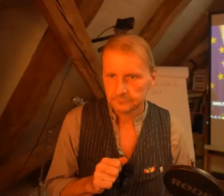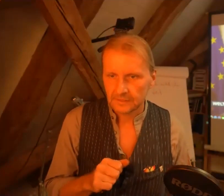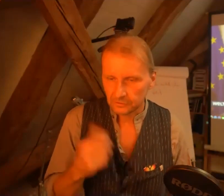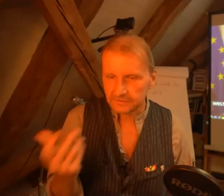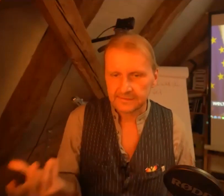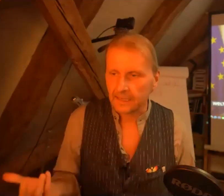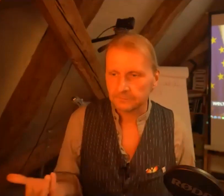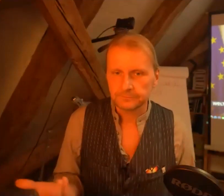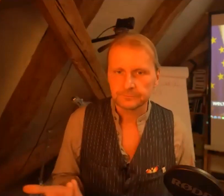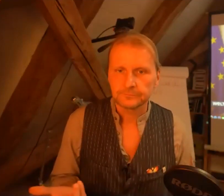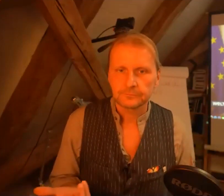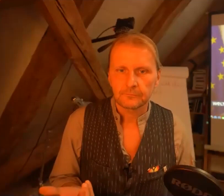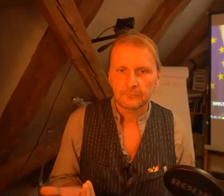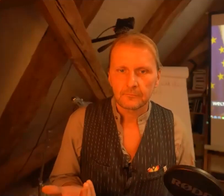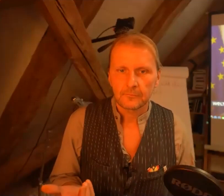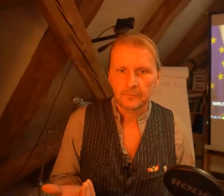Ist euch das klar?